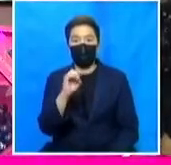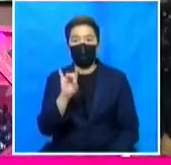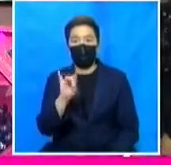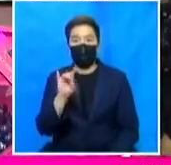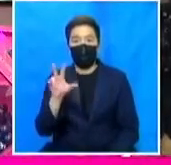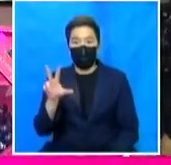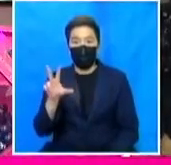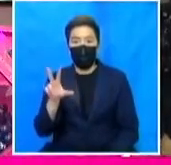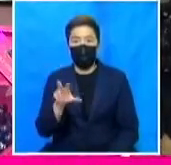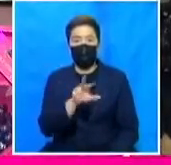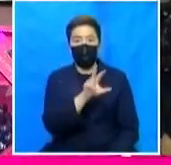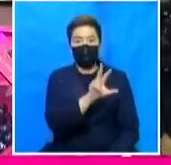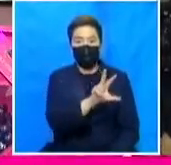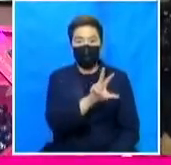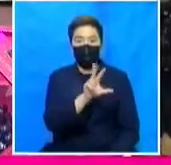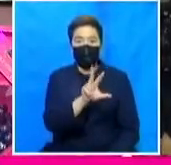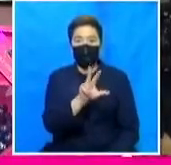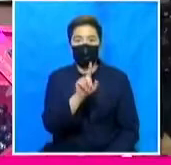3316083